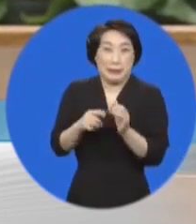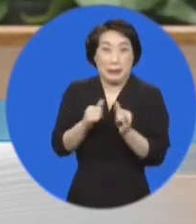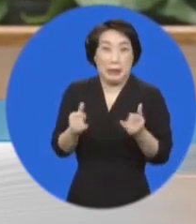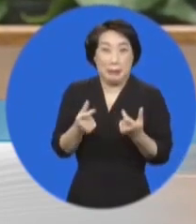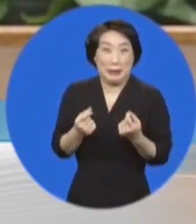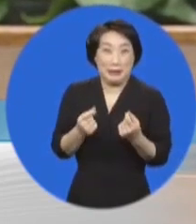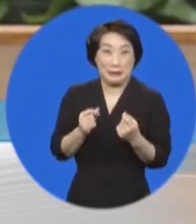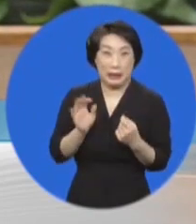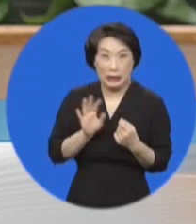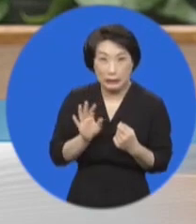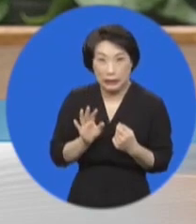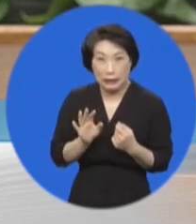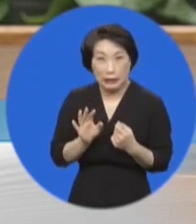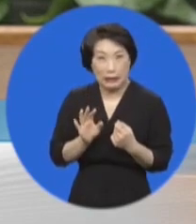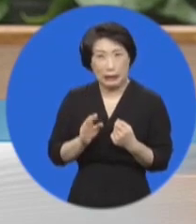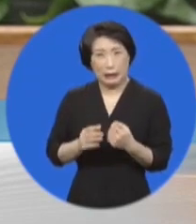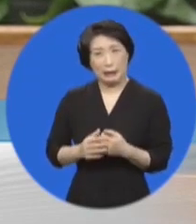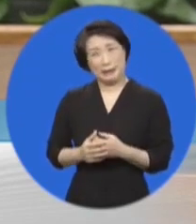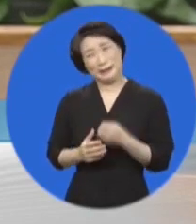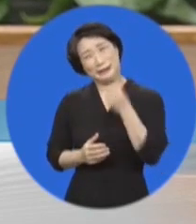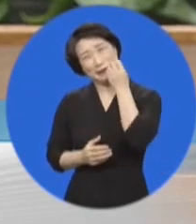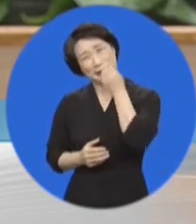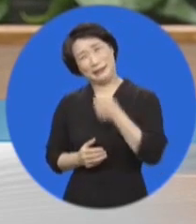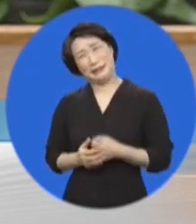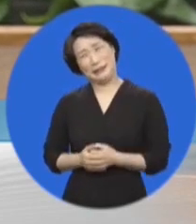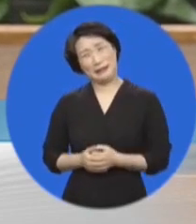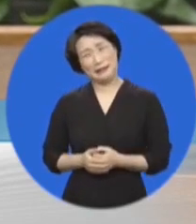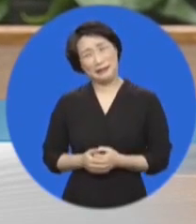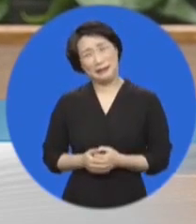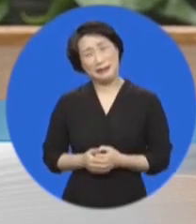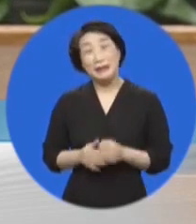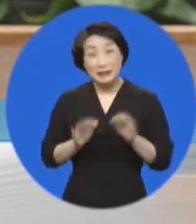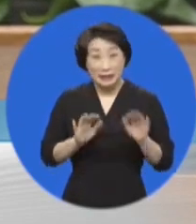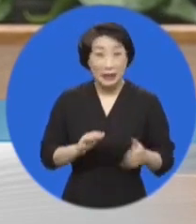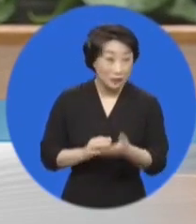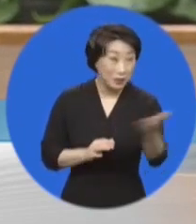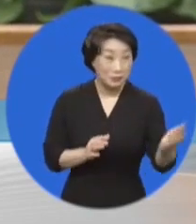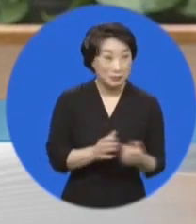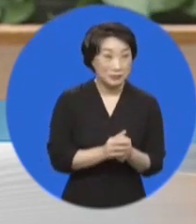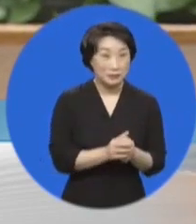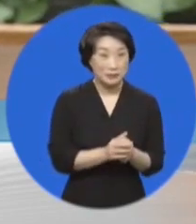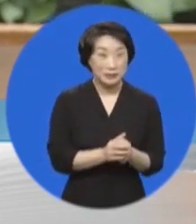사람 별로 없는 것 같아. 응? 세상에서도